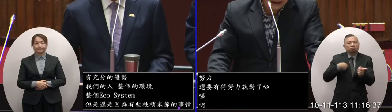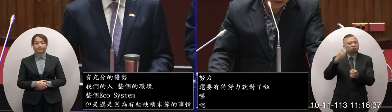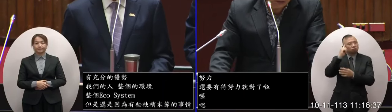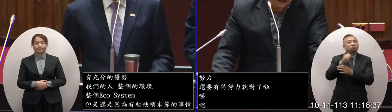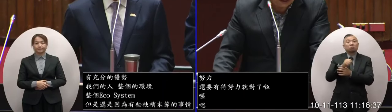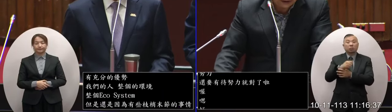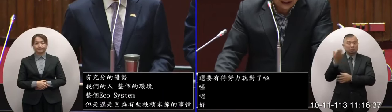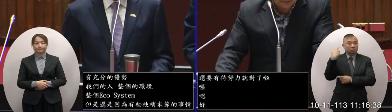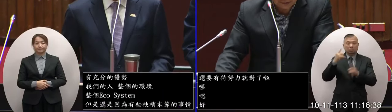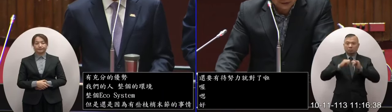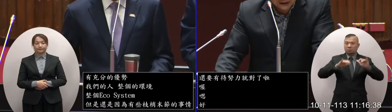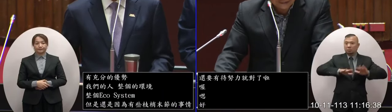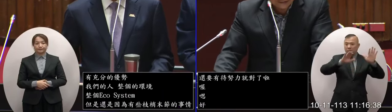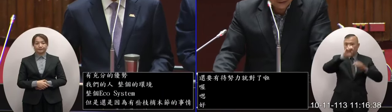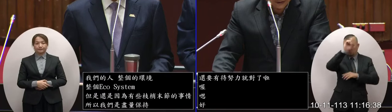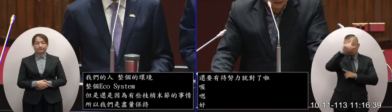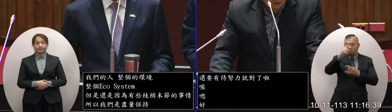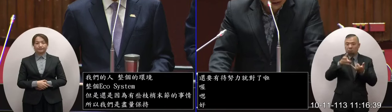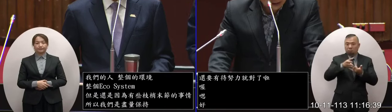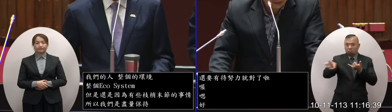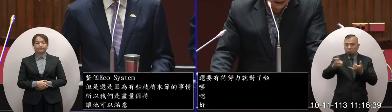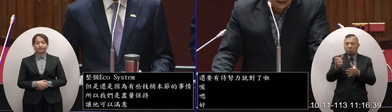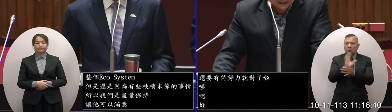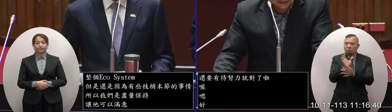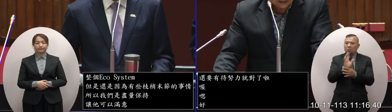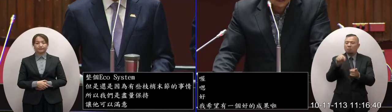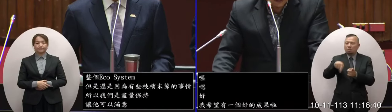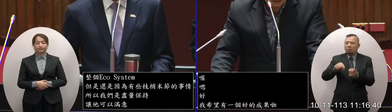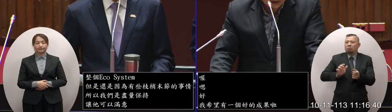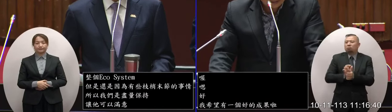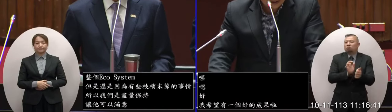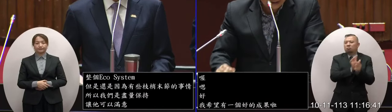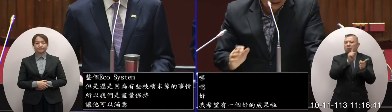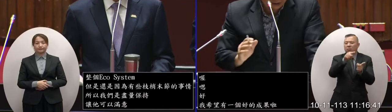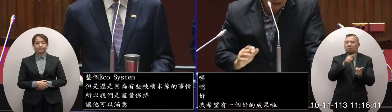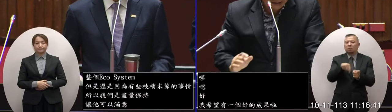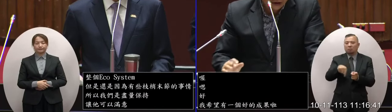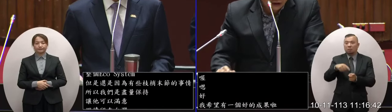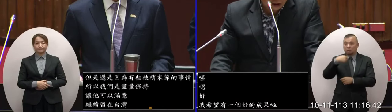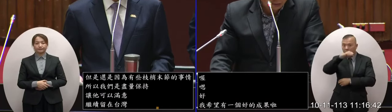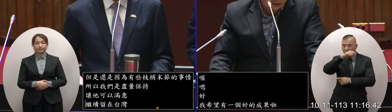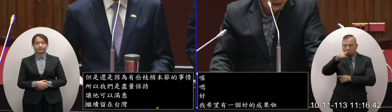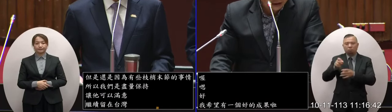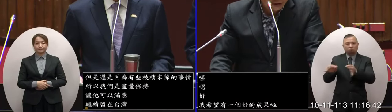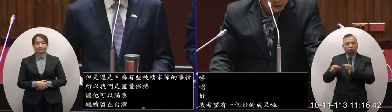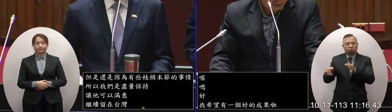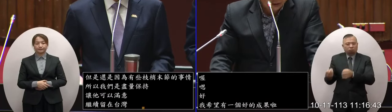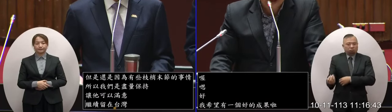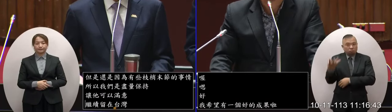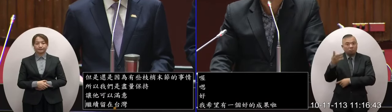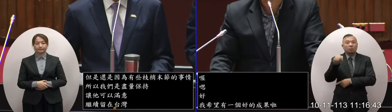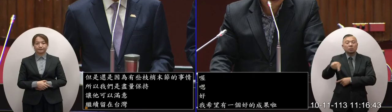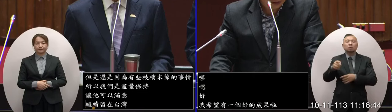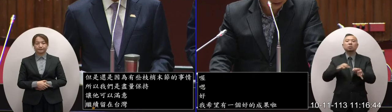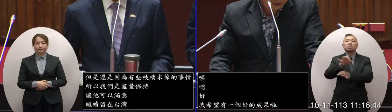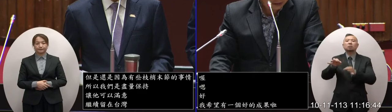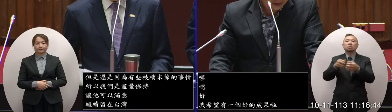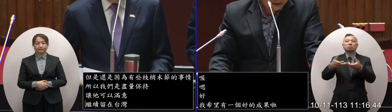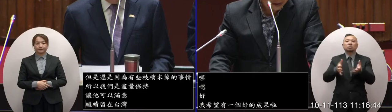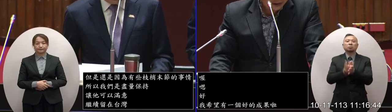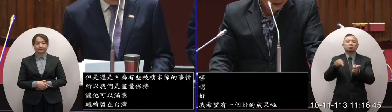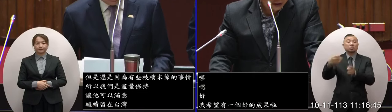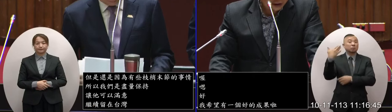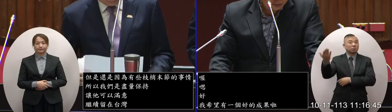民进党政府推动离岸风电国产化，我这边念一段经济部的新闻稿哈、